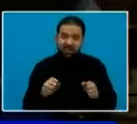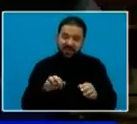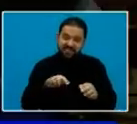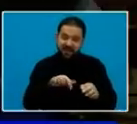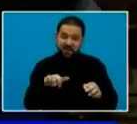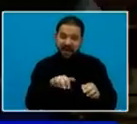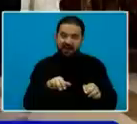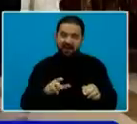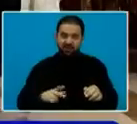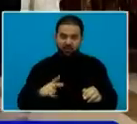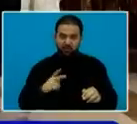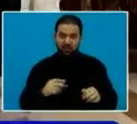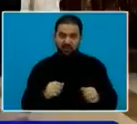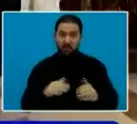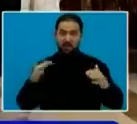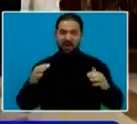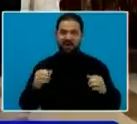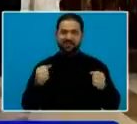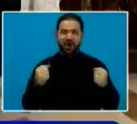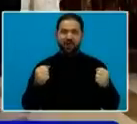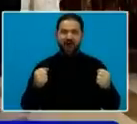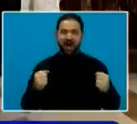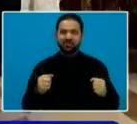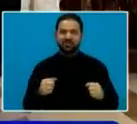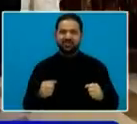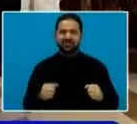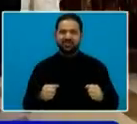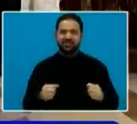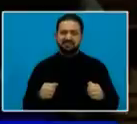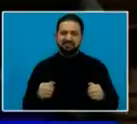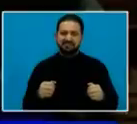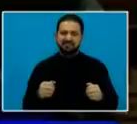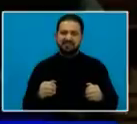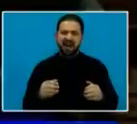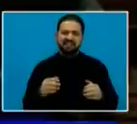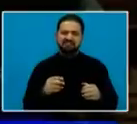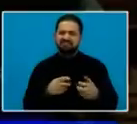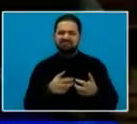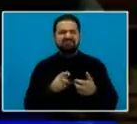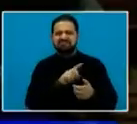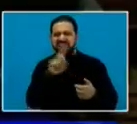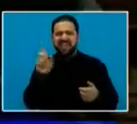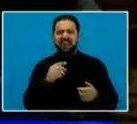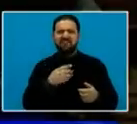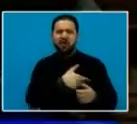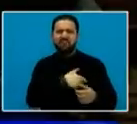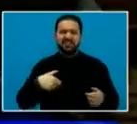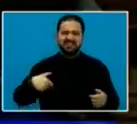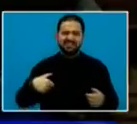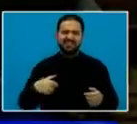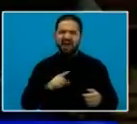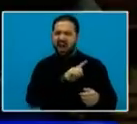de entuziasm și de curaj, curajul acesta al copilăriei sau mai degrabă al inocenței și al nevinovăției și al neștiinței.